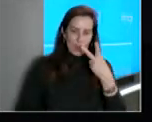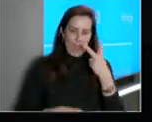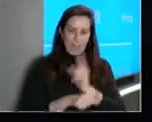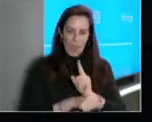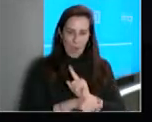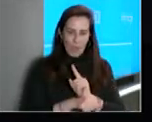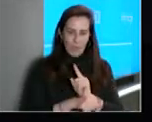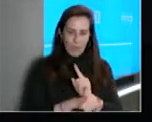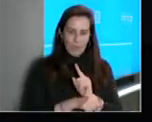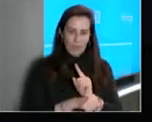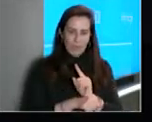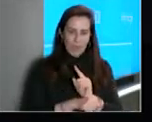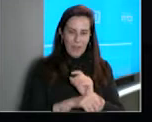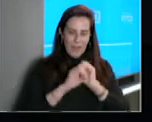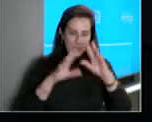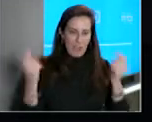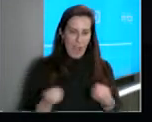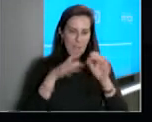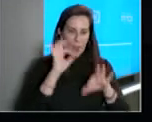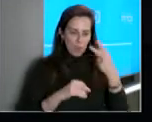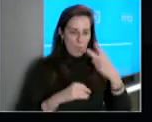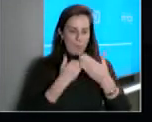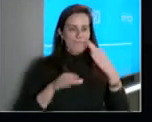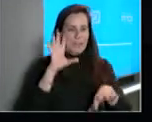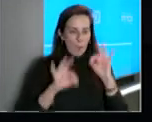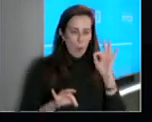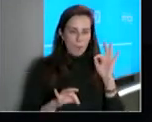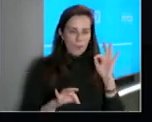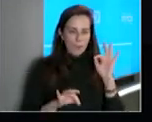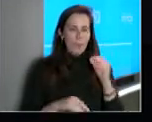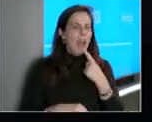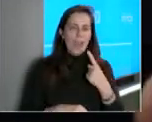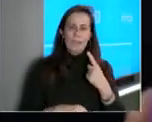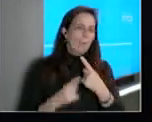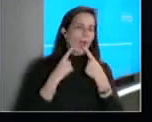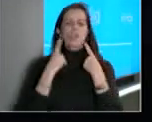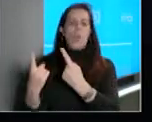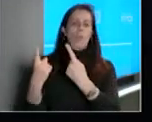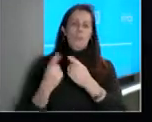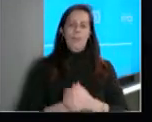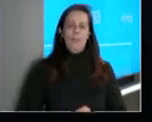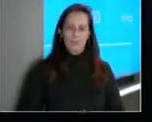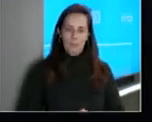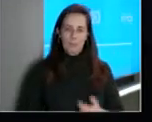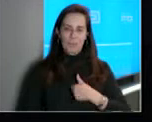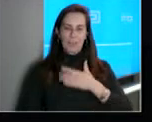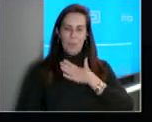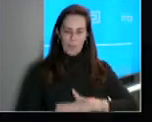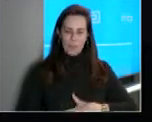דקות בתשדירי הבחירות, יומיים לפני הבחירות, את יכולה להגיד מה שאת רוצה. אני